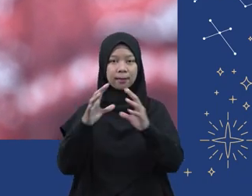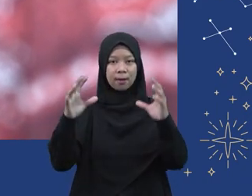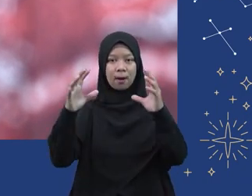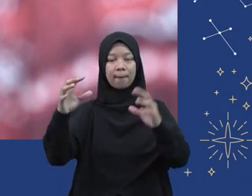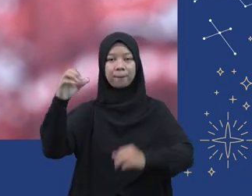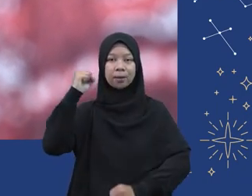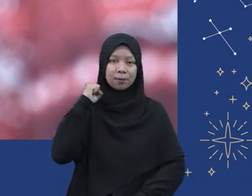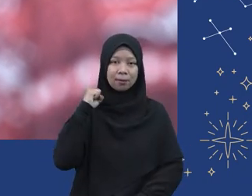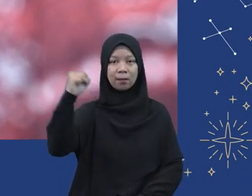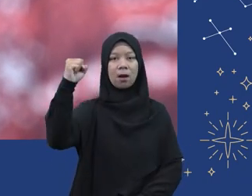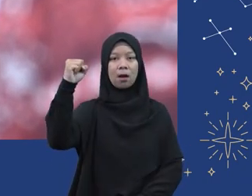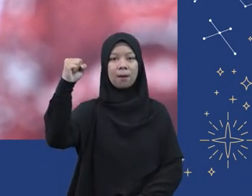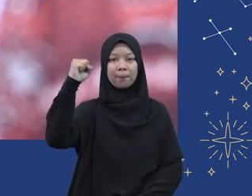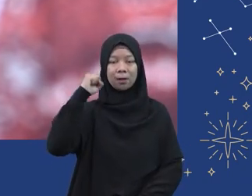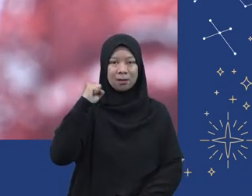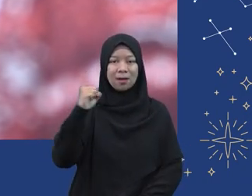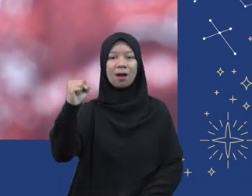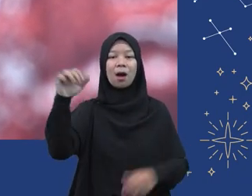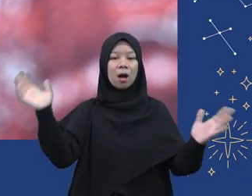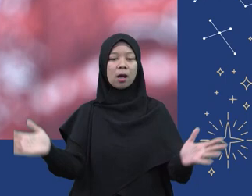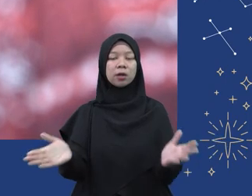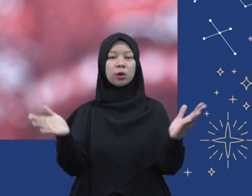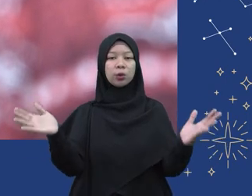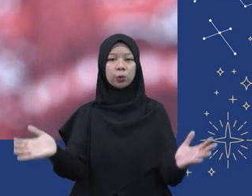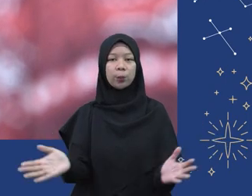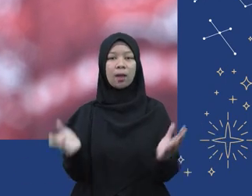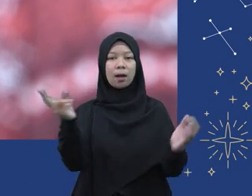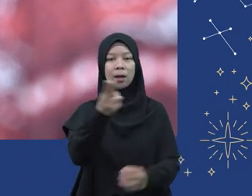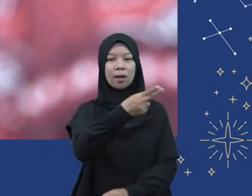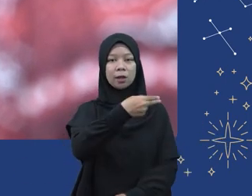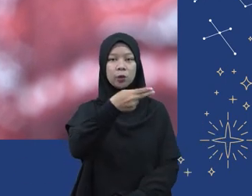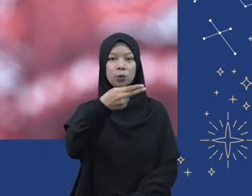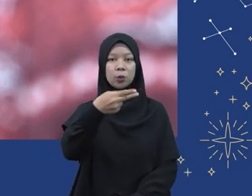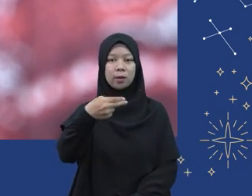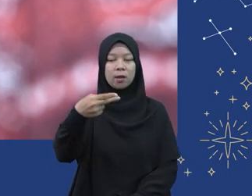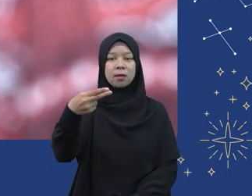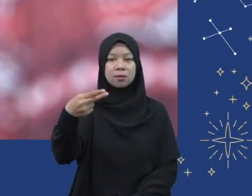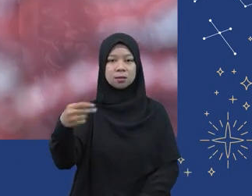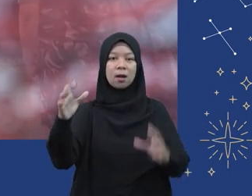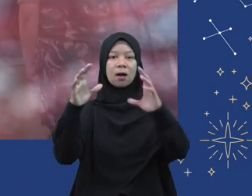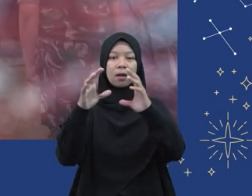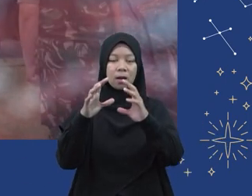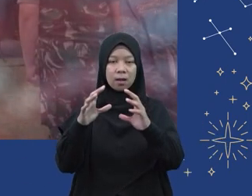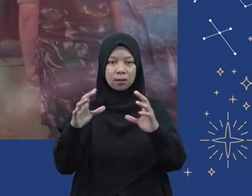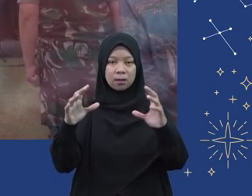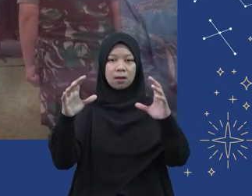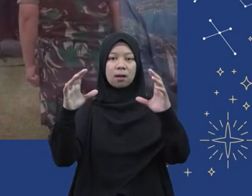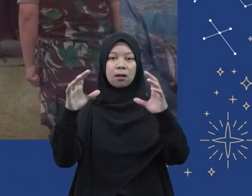raya merdeka merdeka hiduplah Indonesia raya